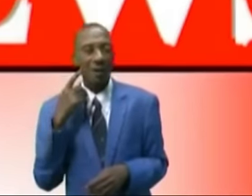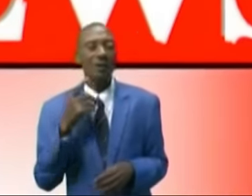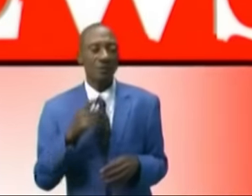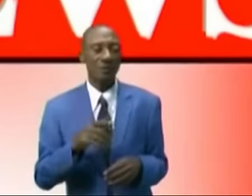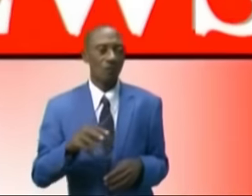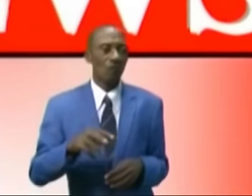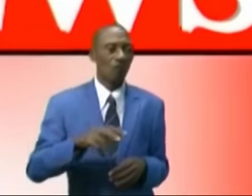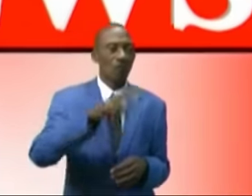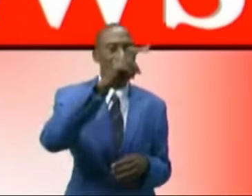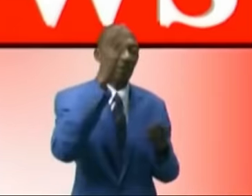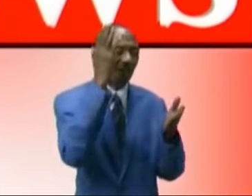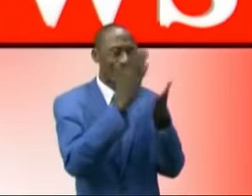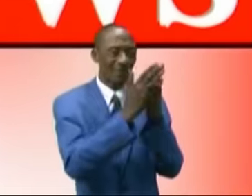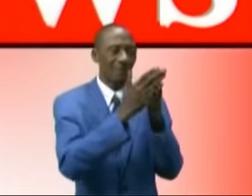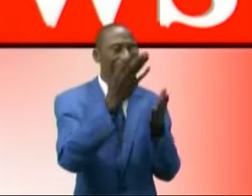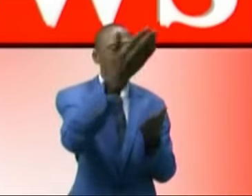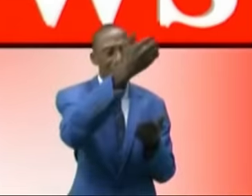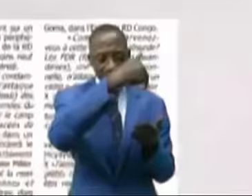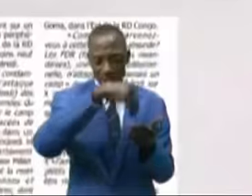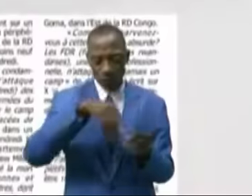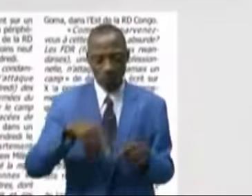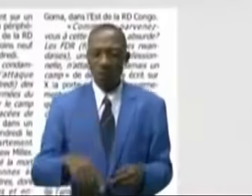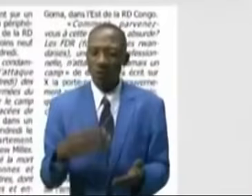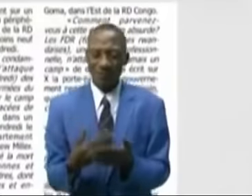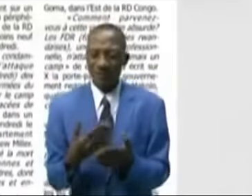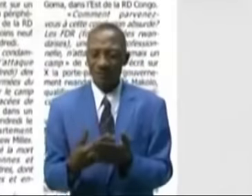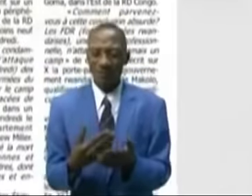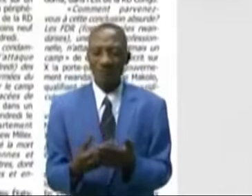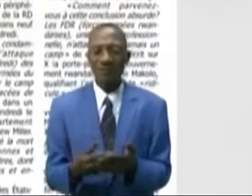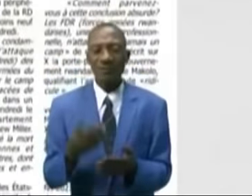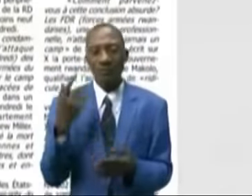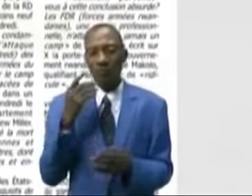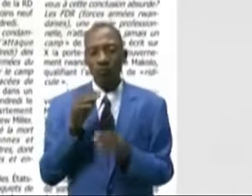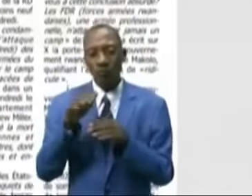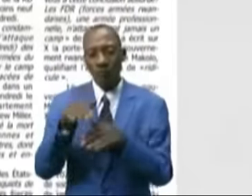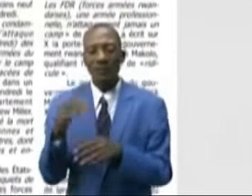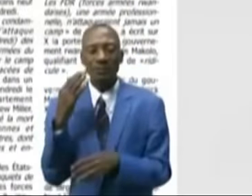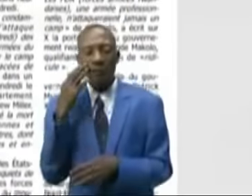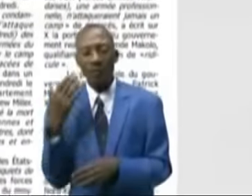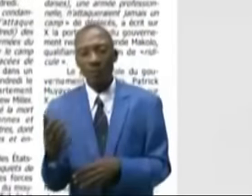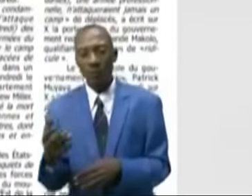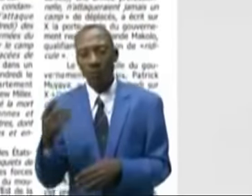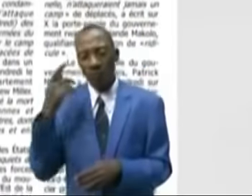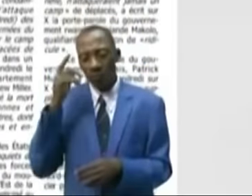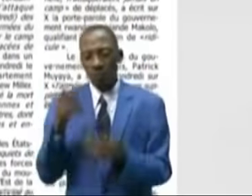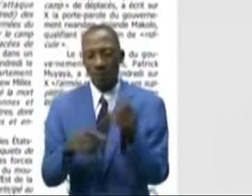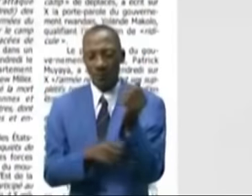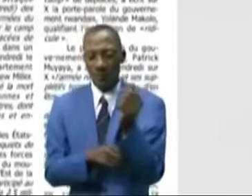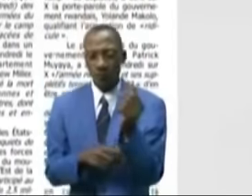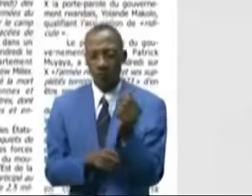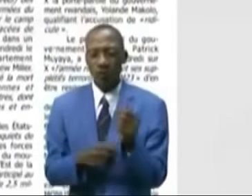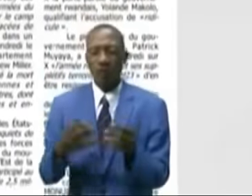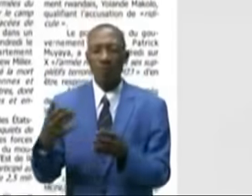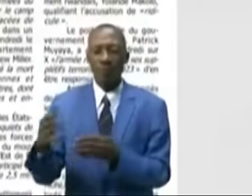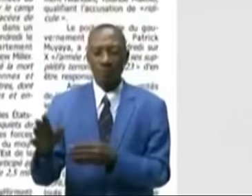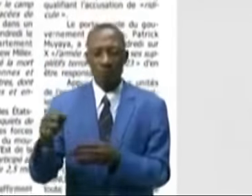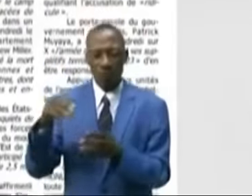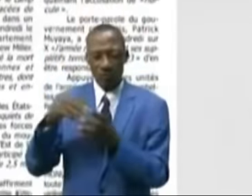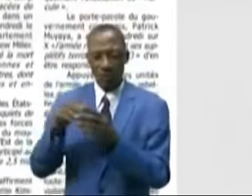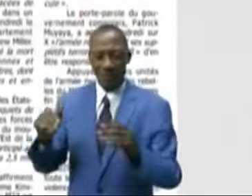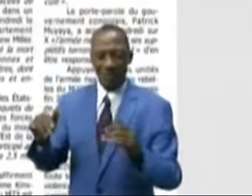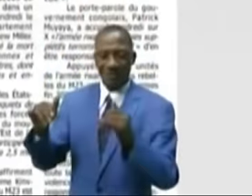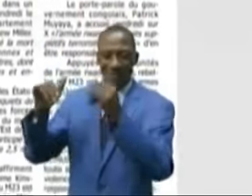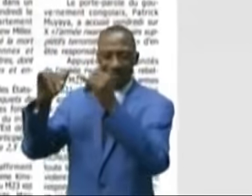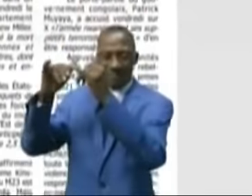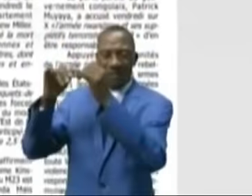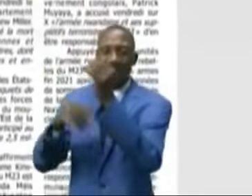Econews. En séjour en Europe, le président de la République Félix Tshisekedi a décidé d'écourter son séjour à l'étape de Belgique à la suite